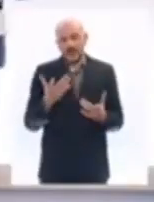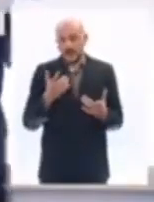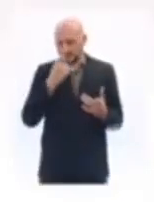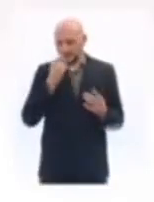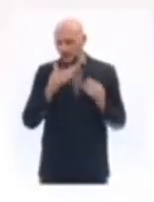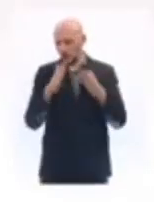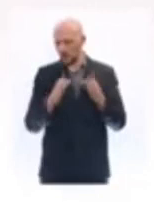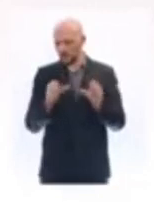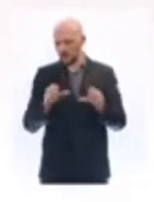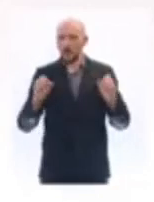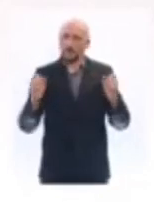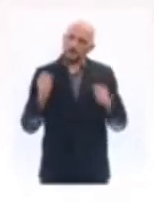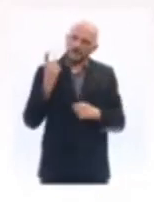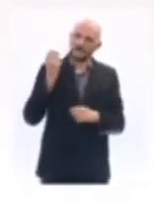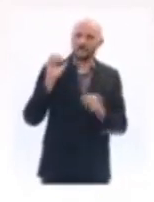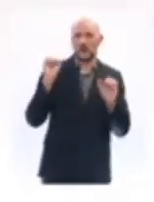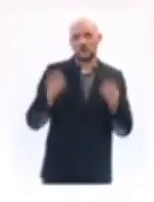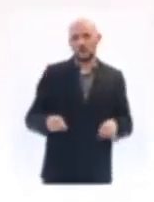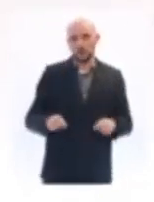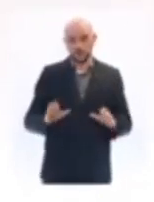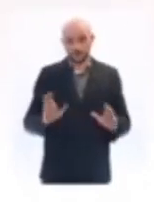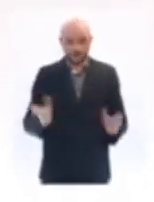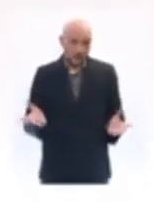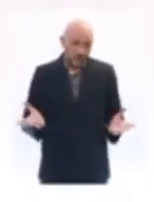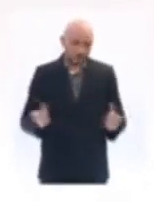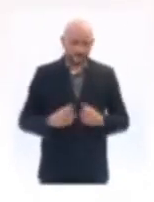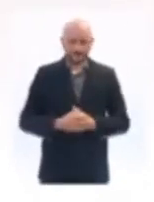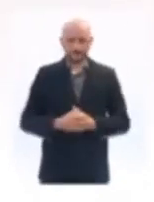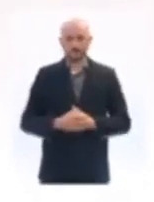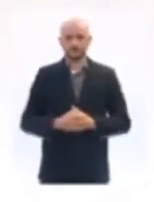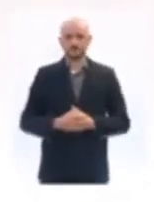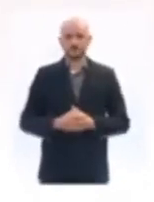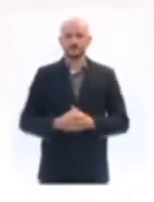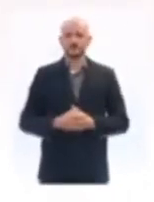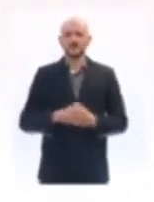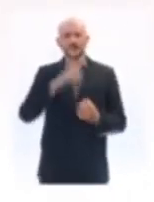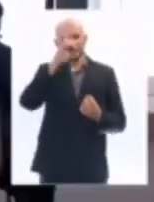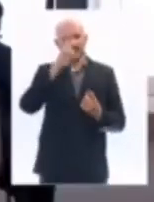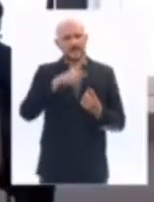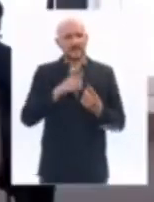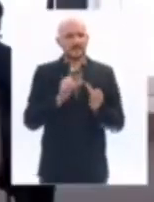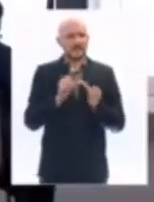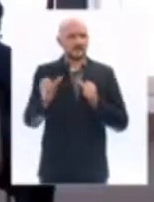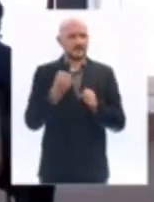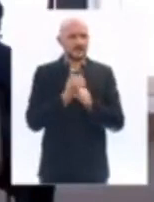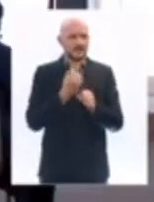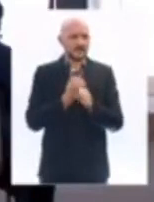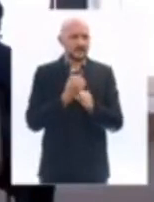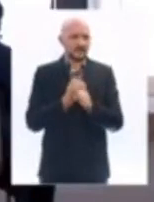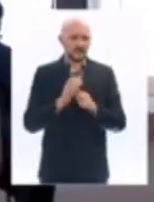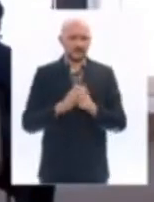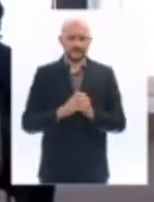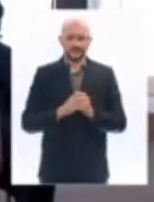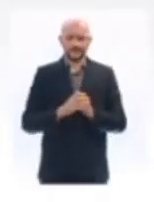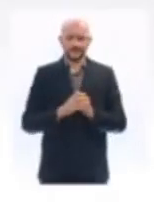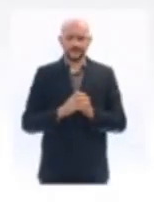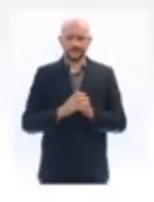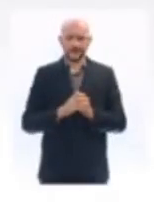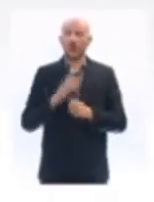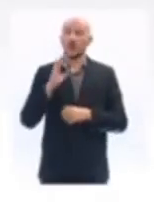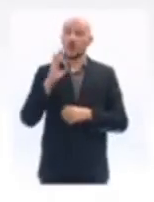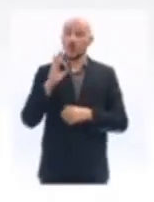conduire, effectivement, ça va conduire dans la période de confinement à télétravailler, à être en télétravail 5 jours sur 5. Ce qui,